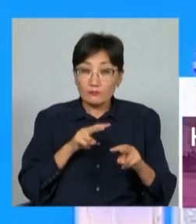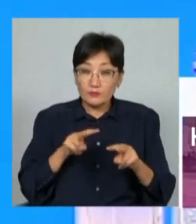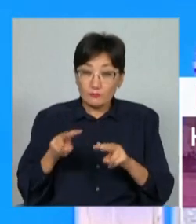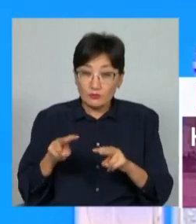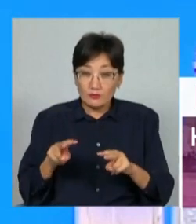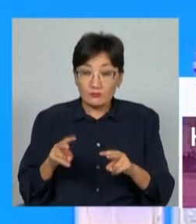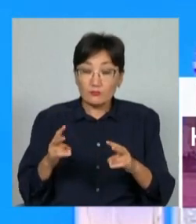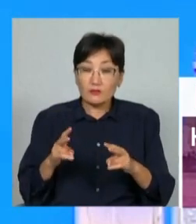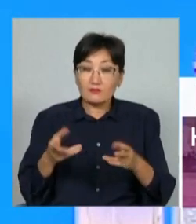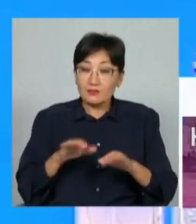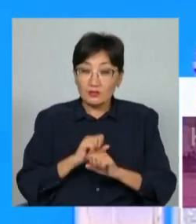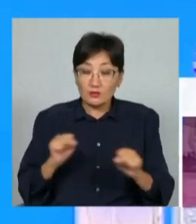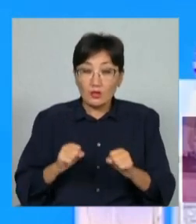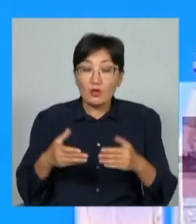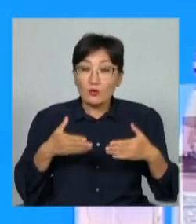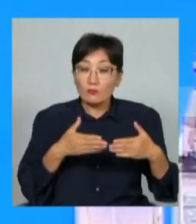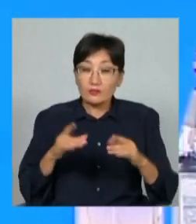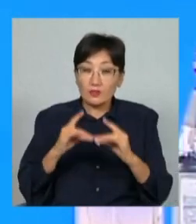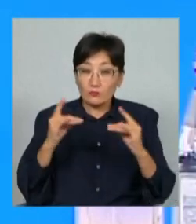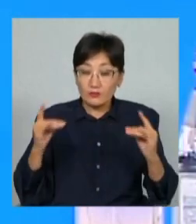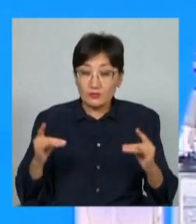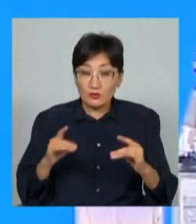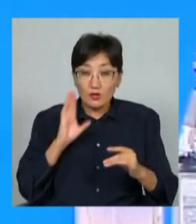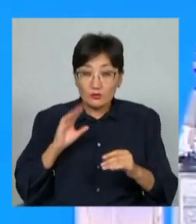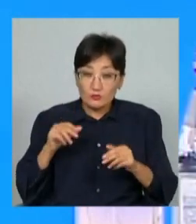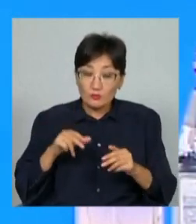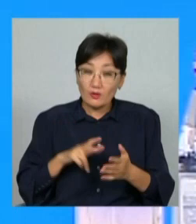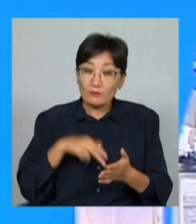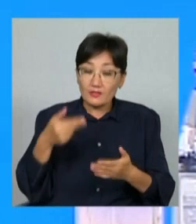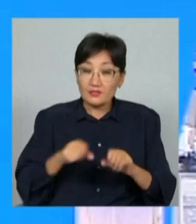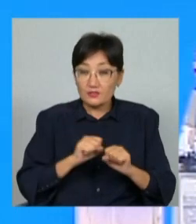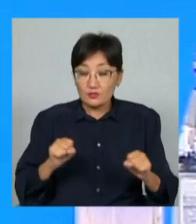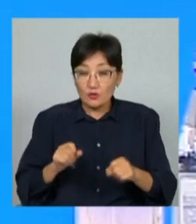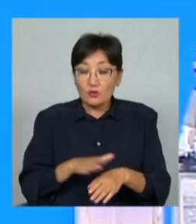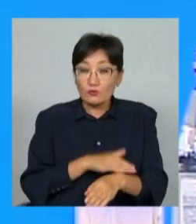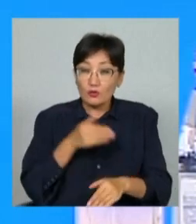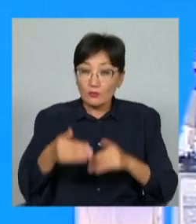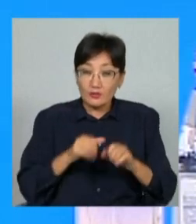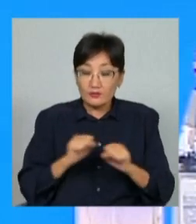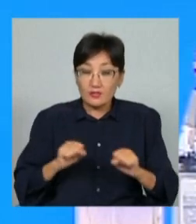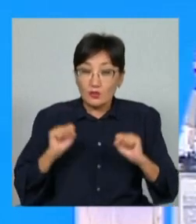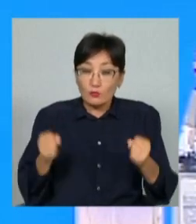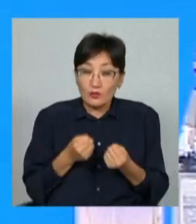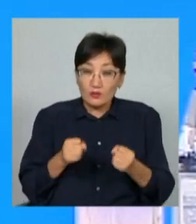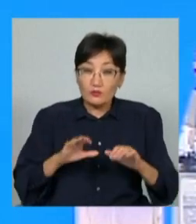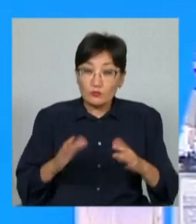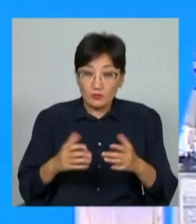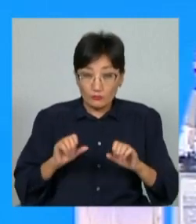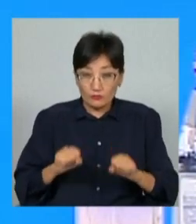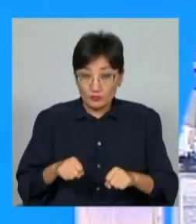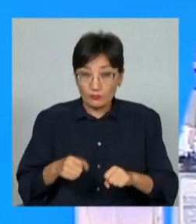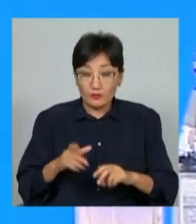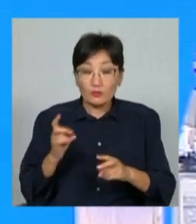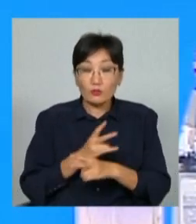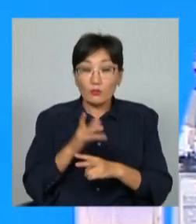бақылап отырыңыз. Қайықтардан, көпірлерден және айлақтардан суға секірмеңіз. Ұзақ уақыт жүзбеңіз. Тоңып және шаршап қалуыңыз мүмкін. Сондай-ақ